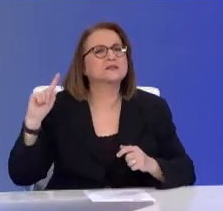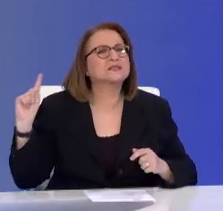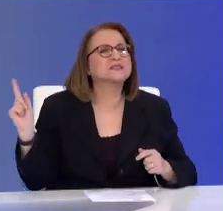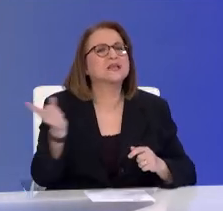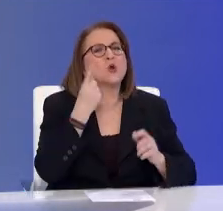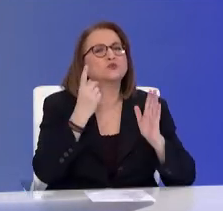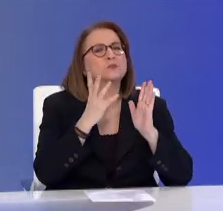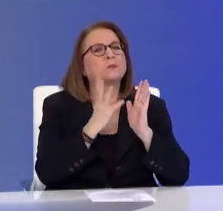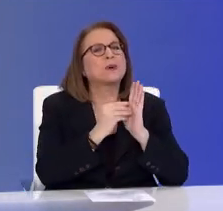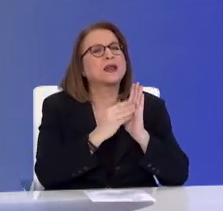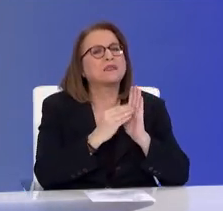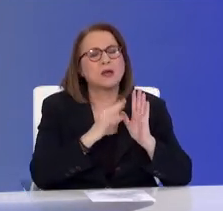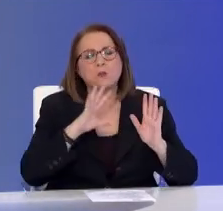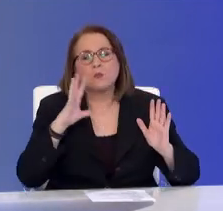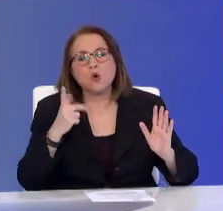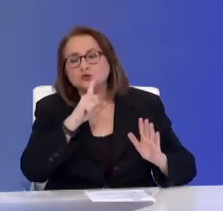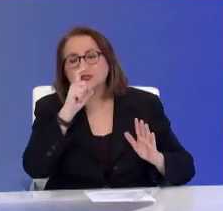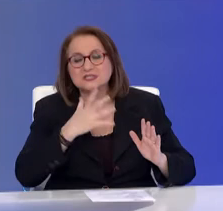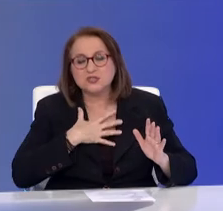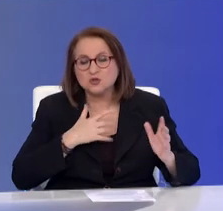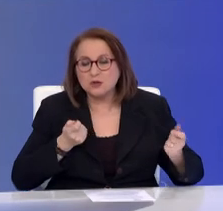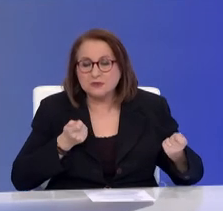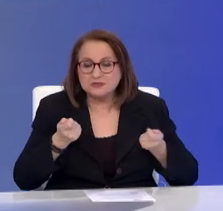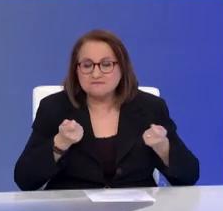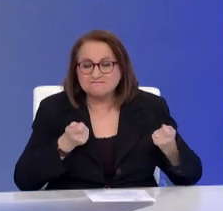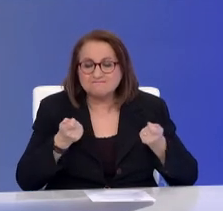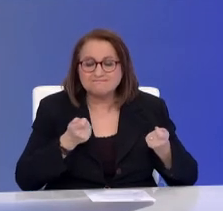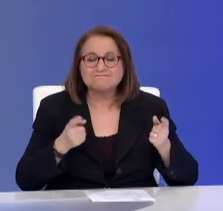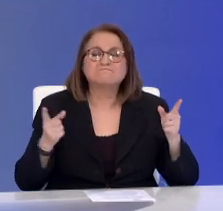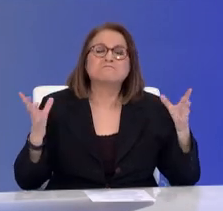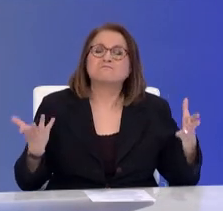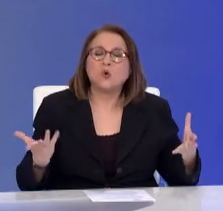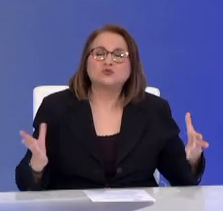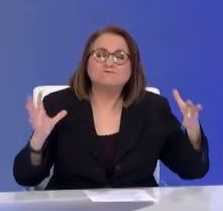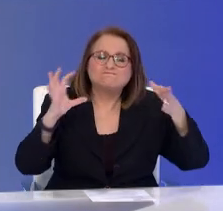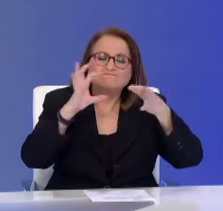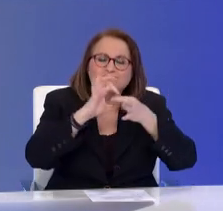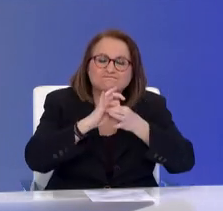να χειριζόμαστε τη ζωή μας εμπνεόμενοι από ιδεώδη. Σας ευχαριστώ πάρα πολύ.